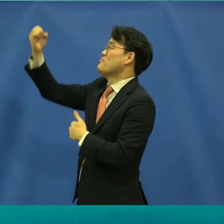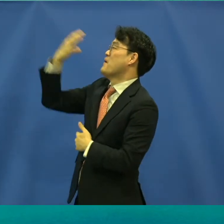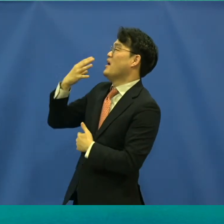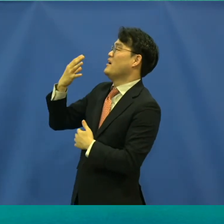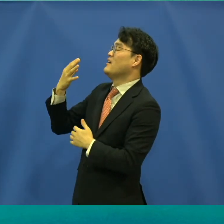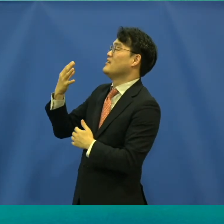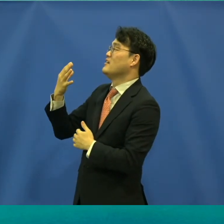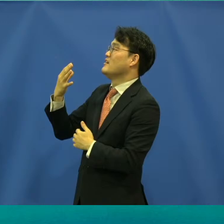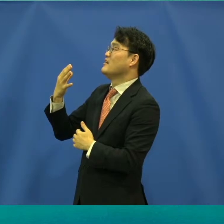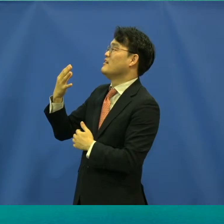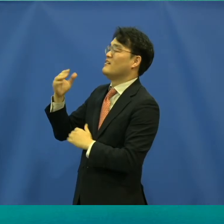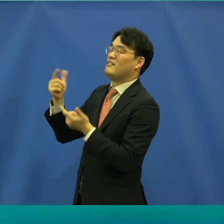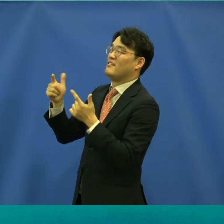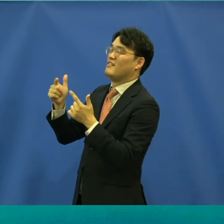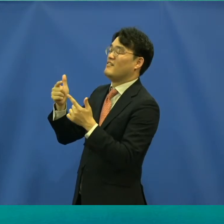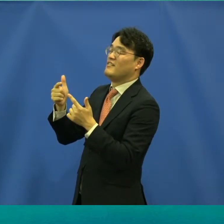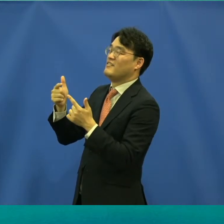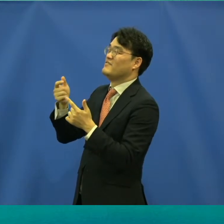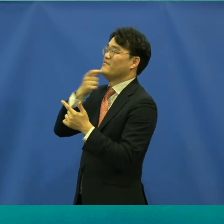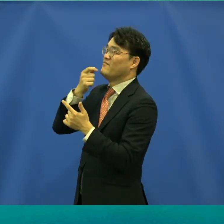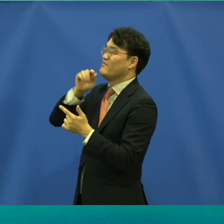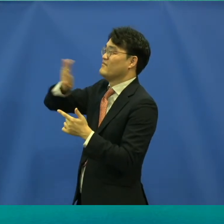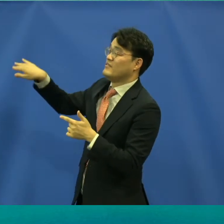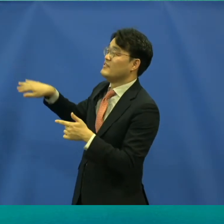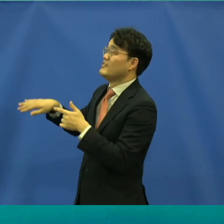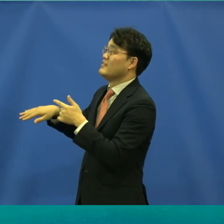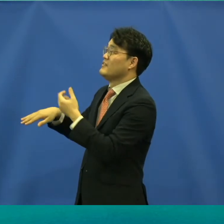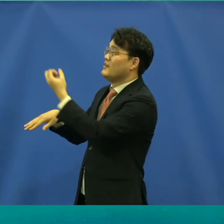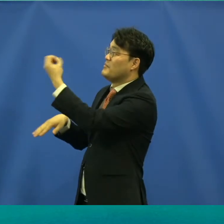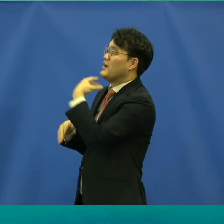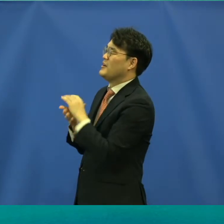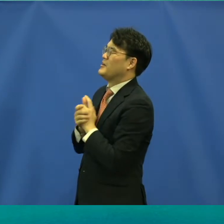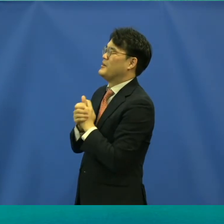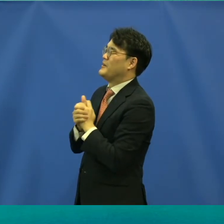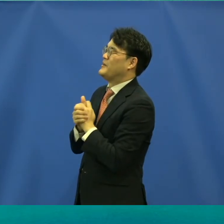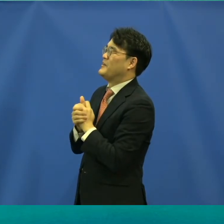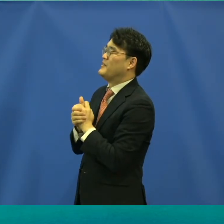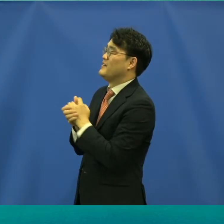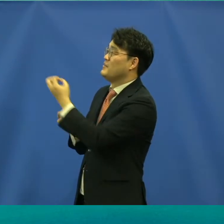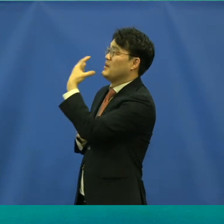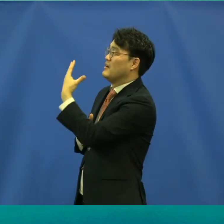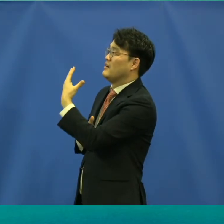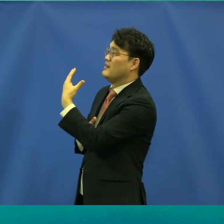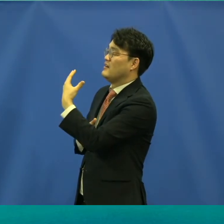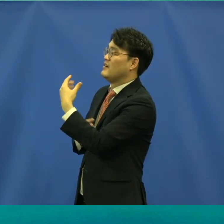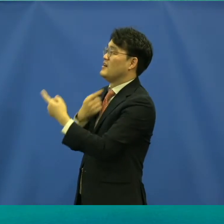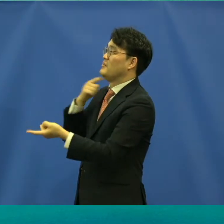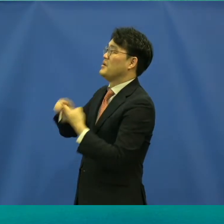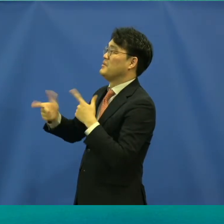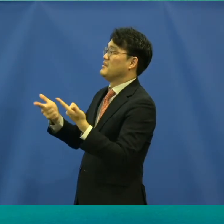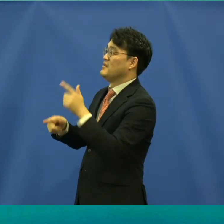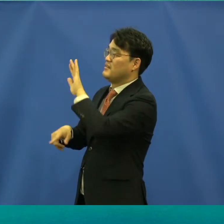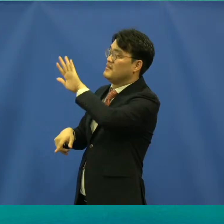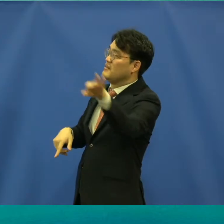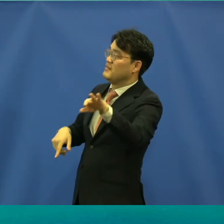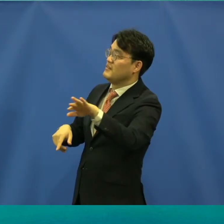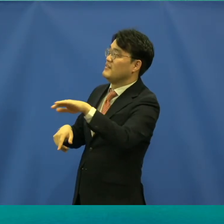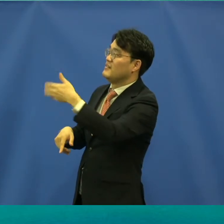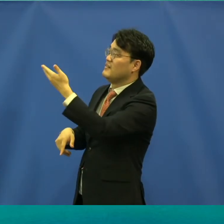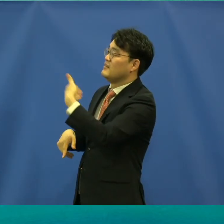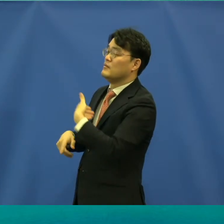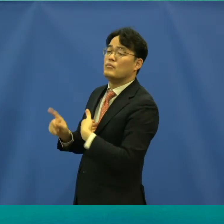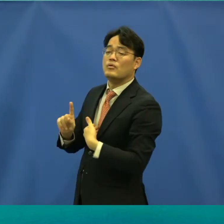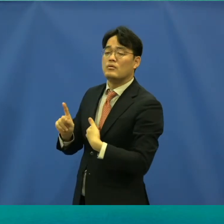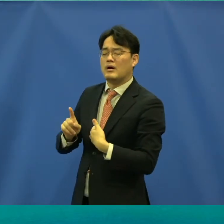내가 원하는 말씀을 주시는 게 아니에요. 내가 듣고 싶은 메시지가 아니라 하나님이 들려주시는 메시지가